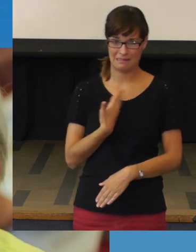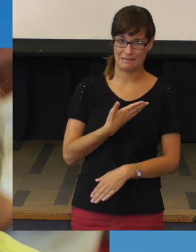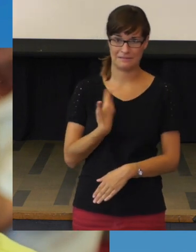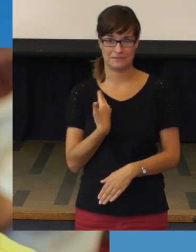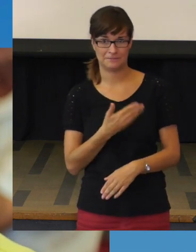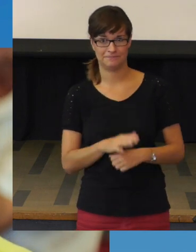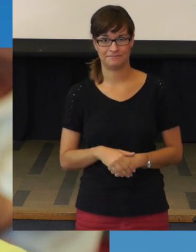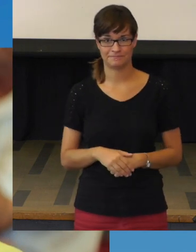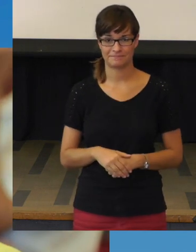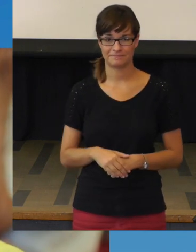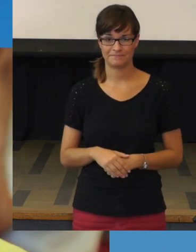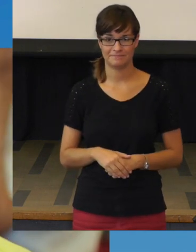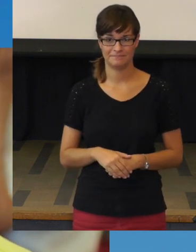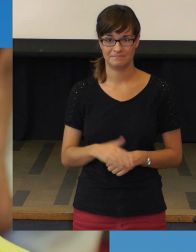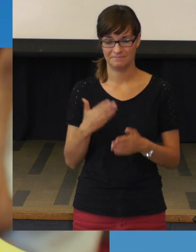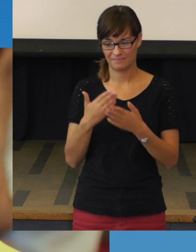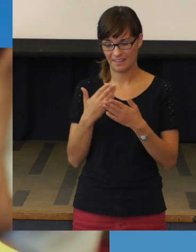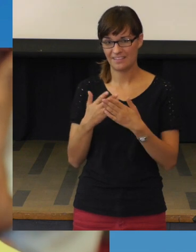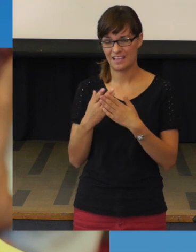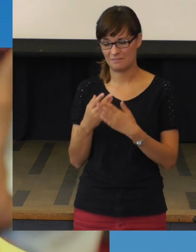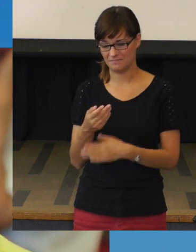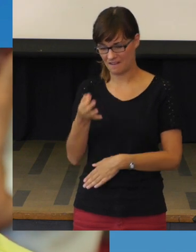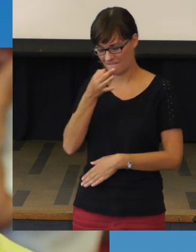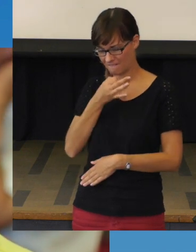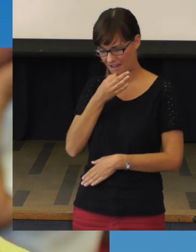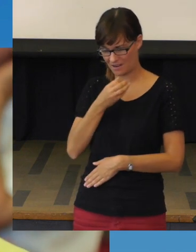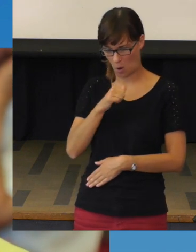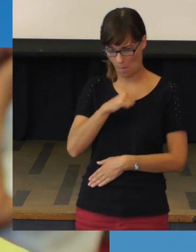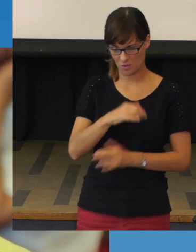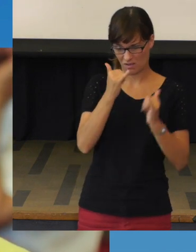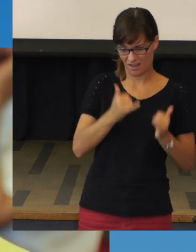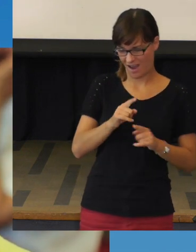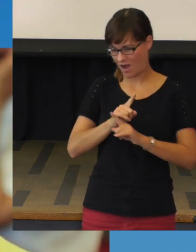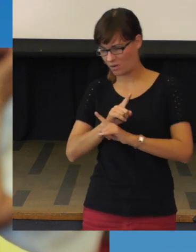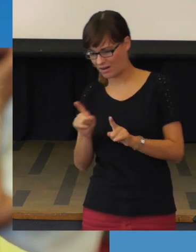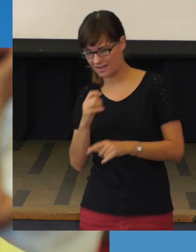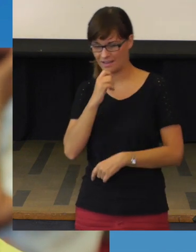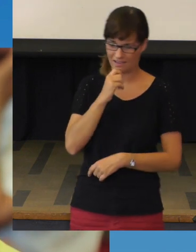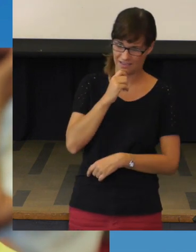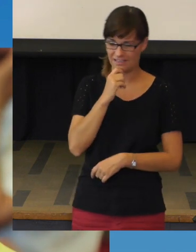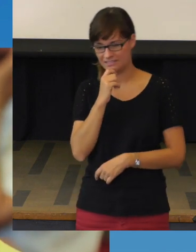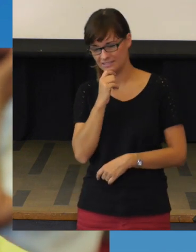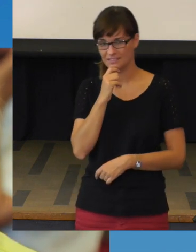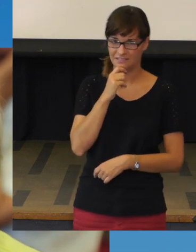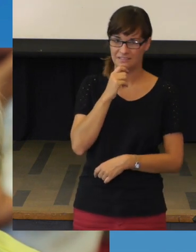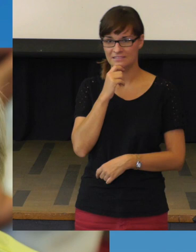Diese Frage, Operation gut, ja oder nein, die wurde dann